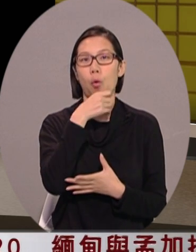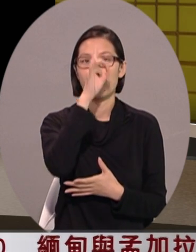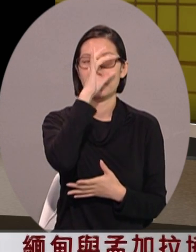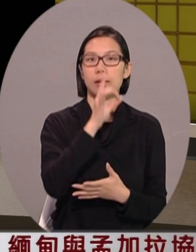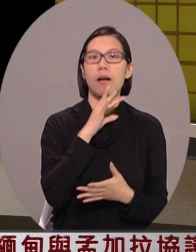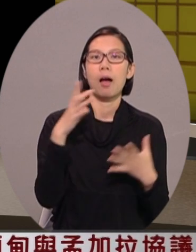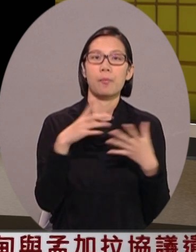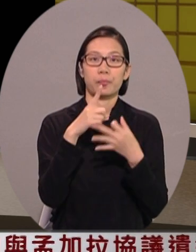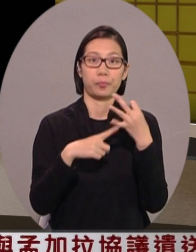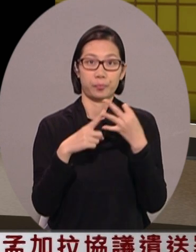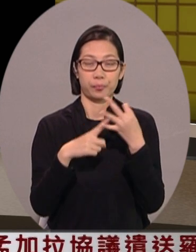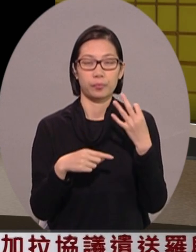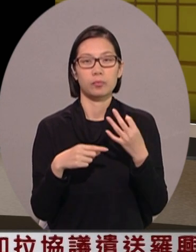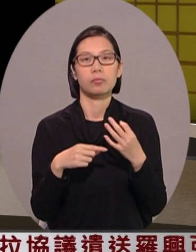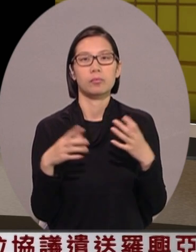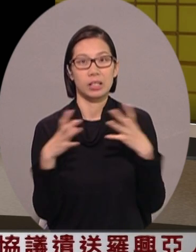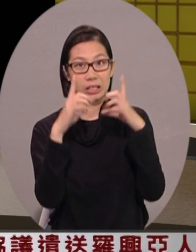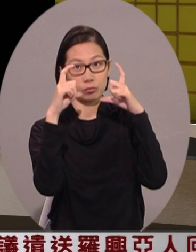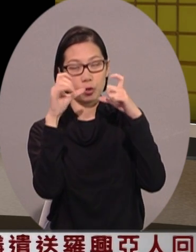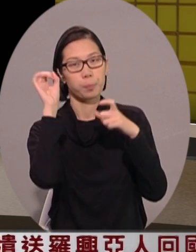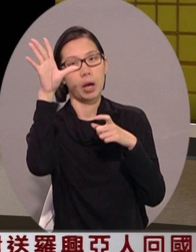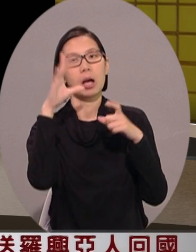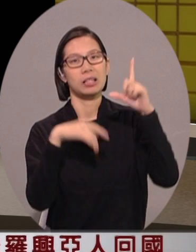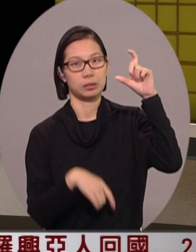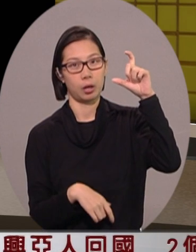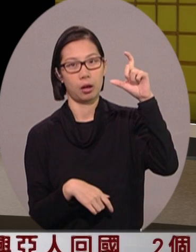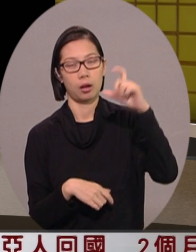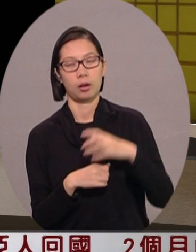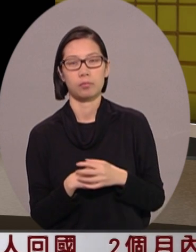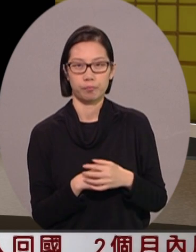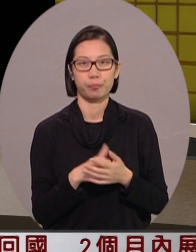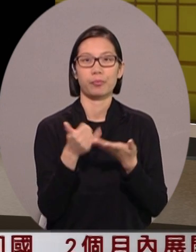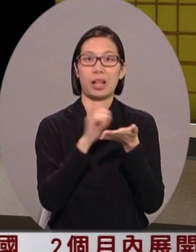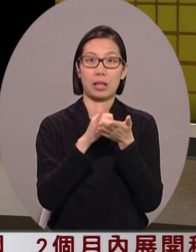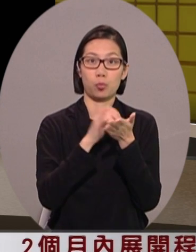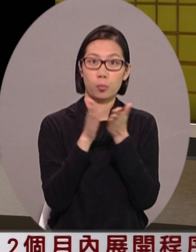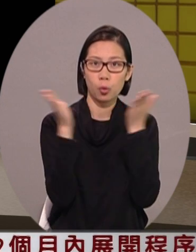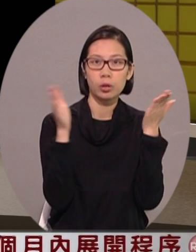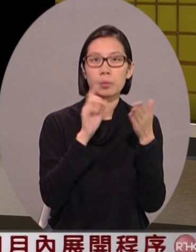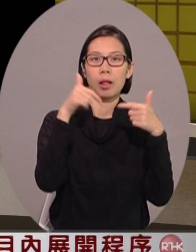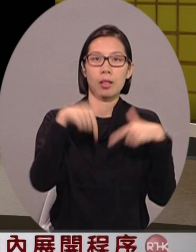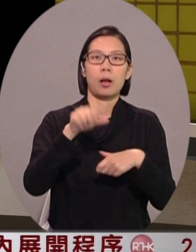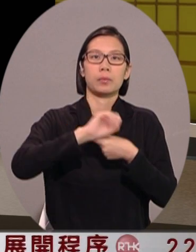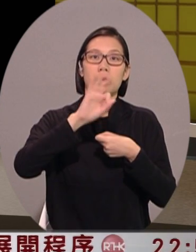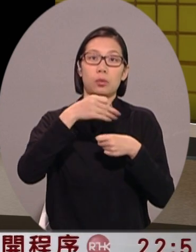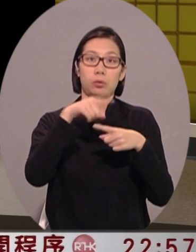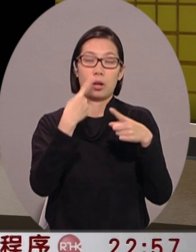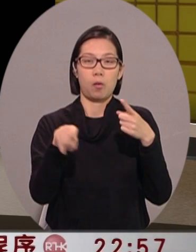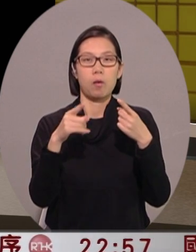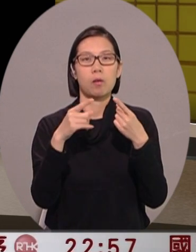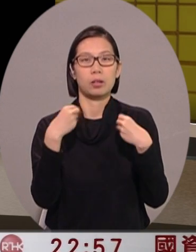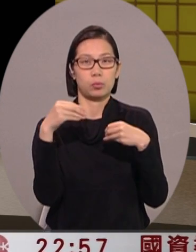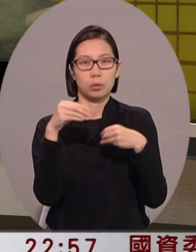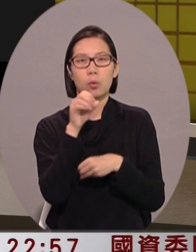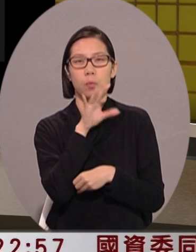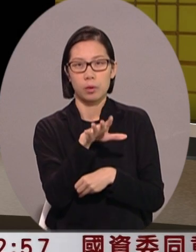合照嗰陣，發明咗自拍呢一樣嘢。《紐約時報》就於是向南加州大學教授 Mark Marino 求證，教授